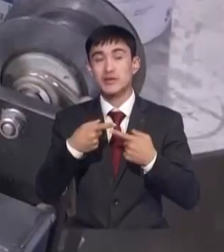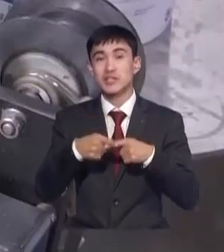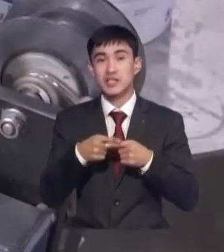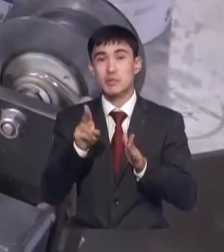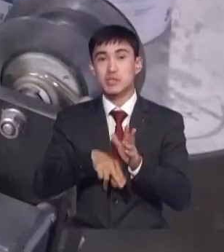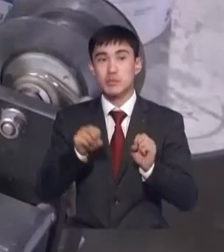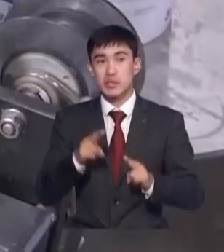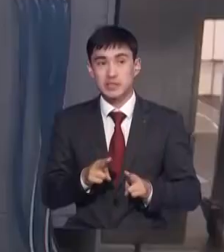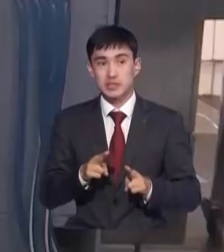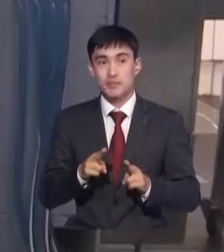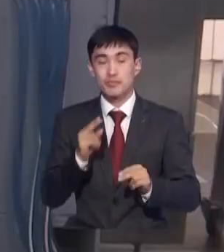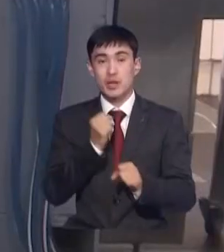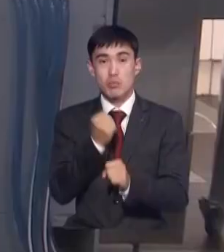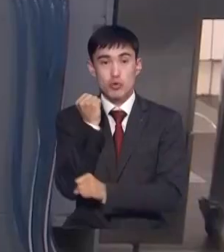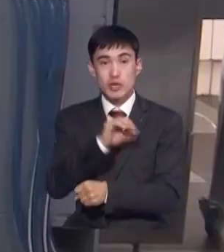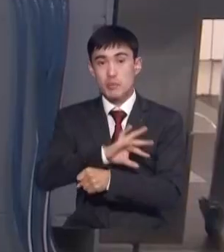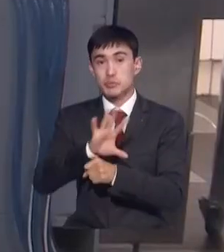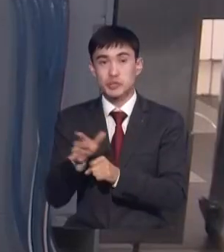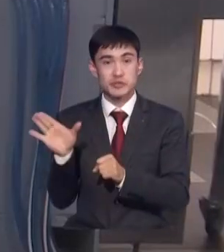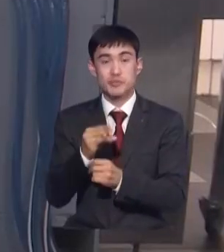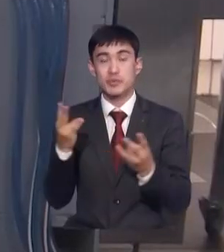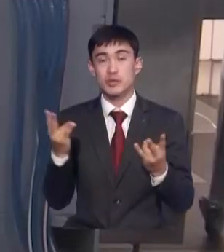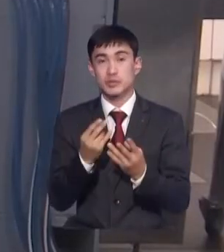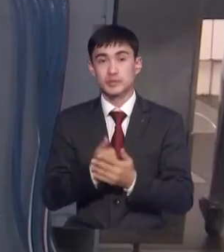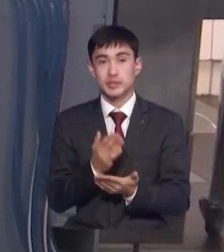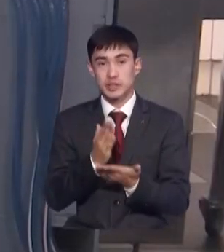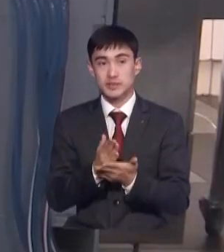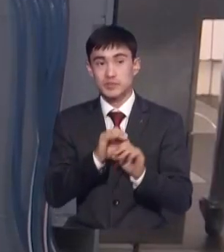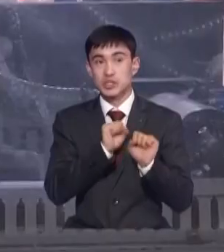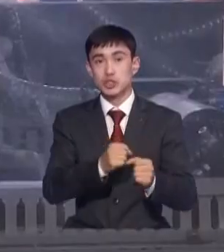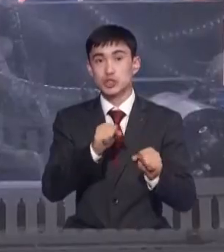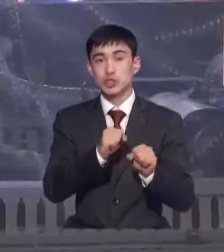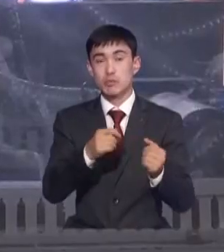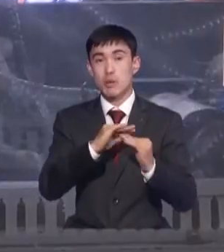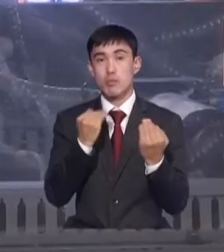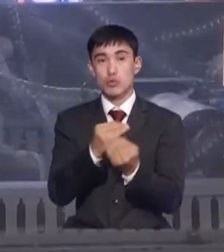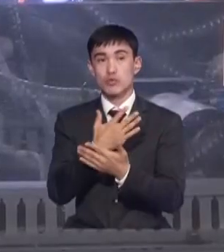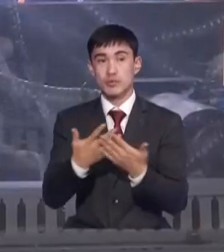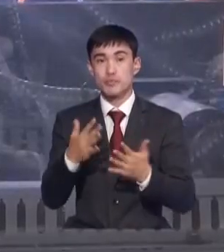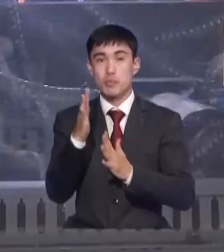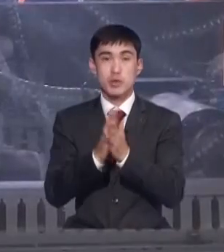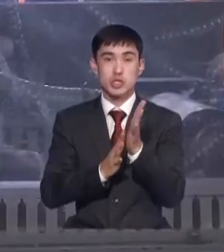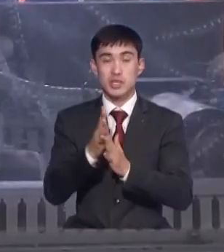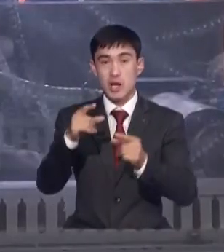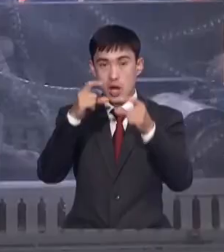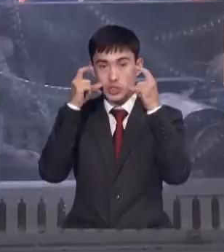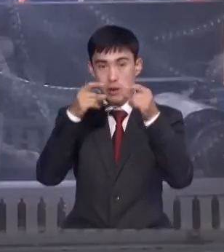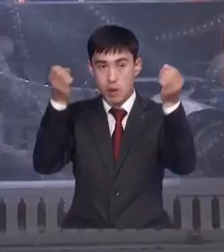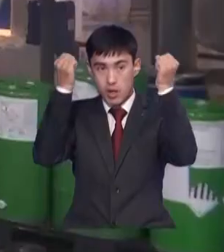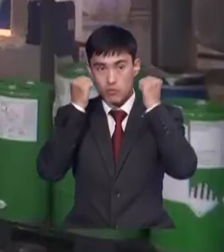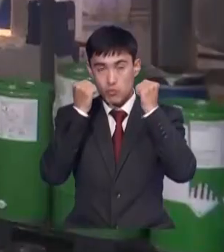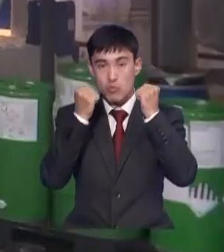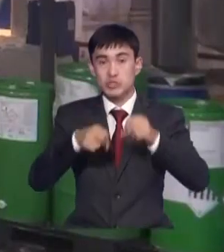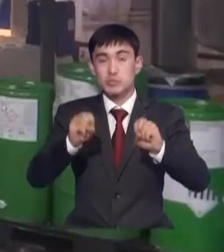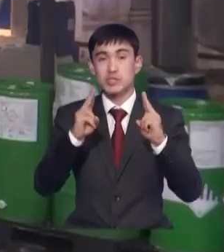технике безопасности. Работники обеспечены всем необходимым защитным оборудованием. Перчатками, очками, головными уборами